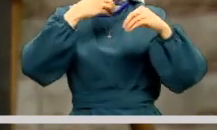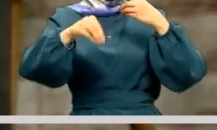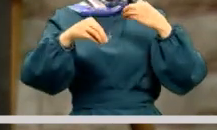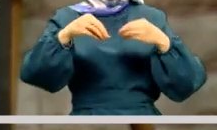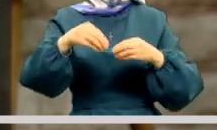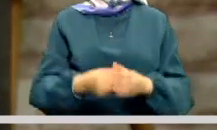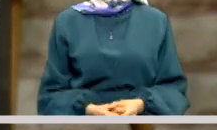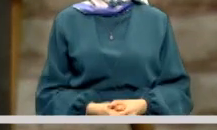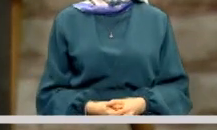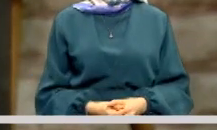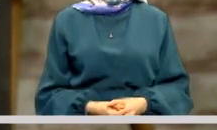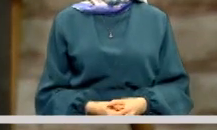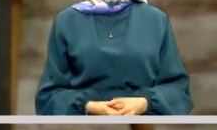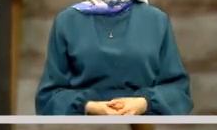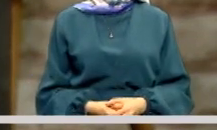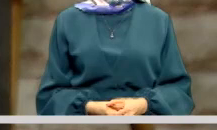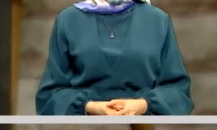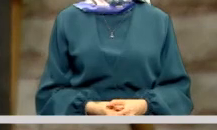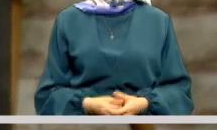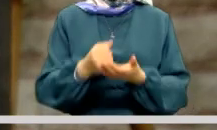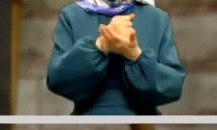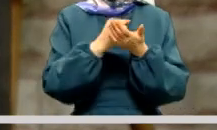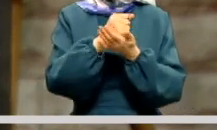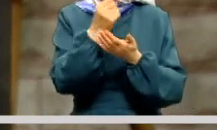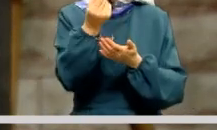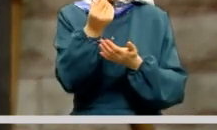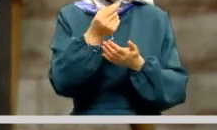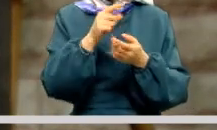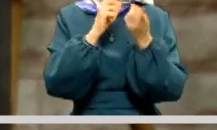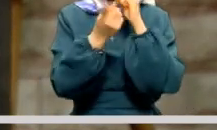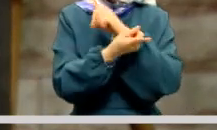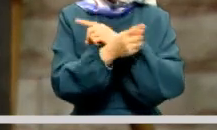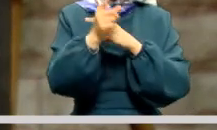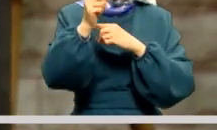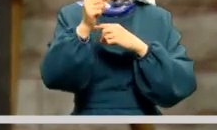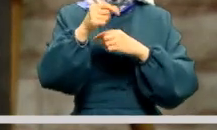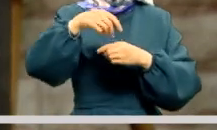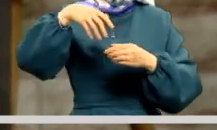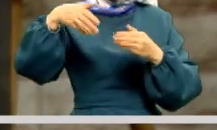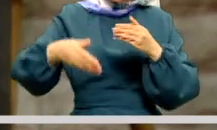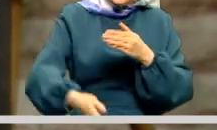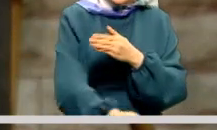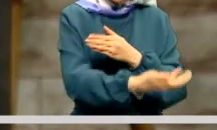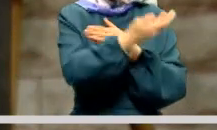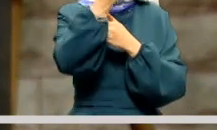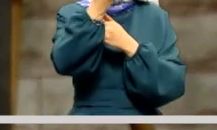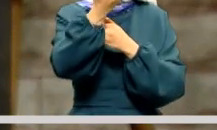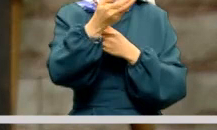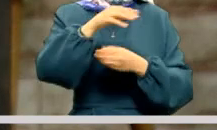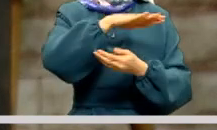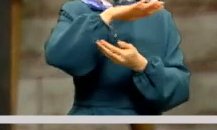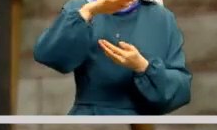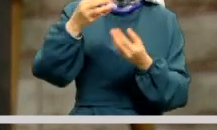ya da işte buğday türü ürünlerin satıldığı bir çuvalın içerisine koyup üstündekinin güzel